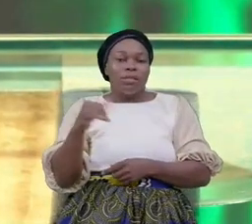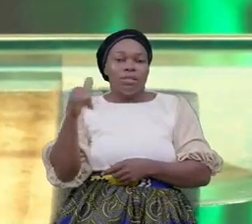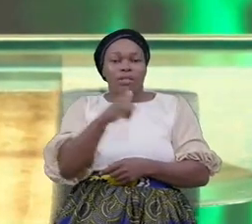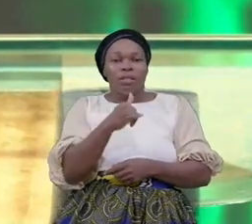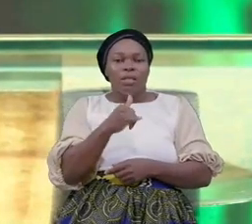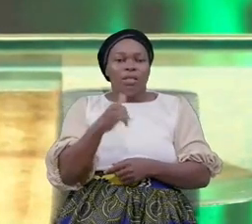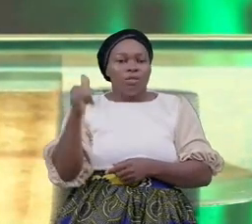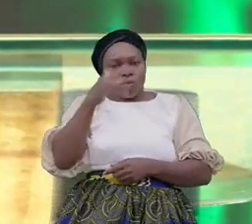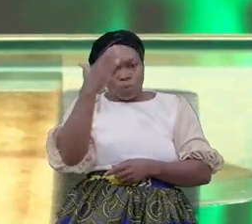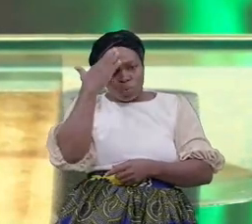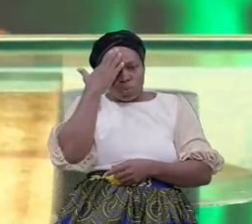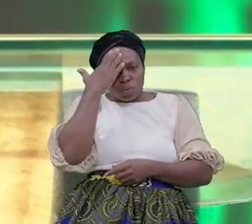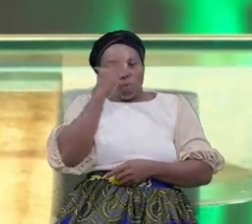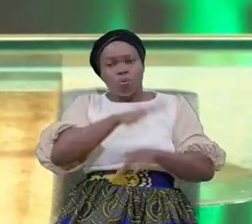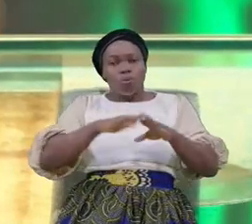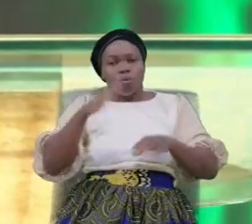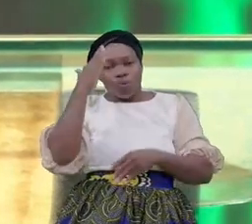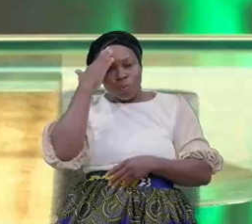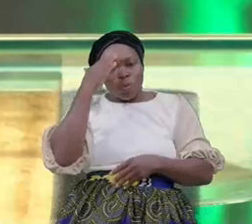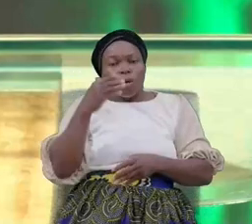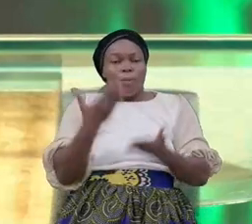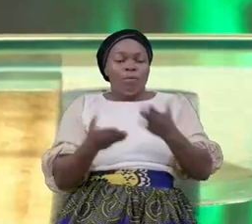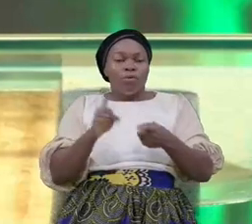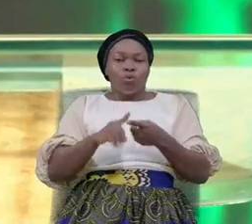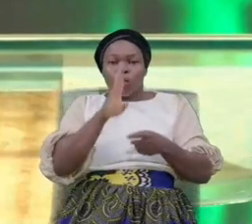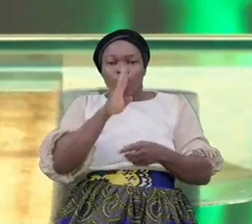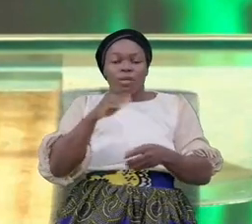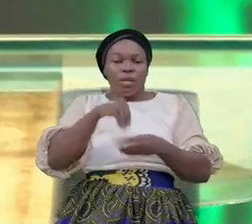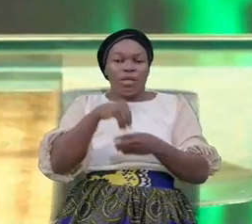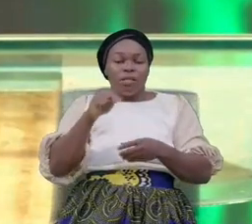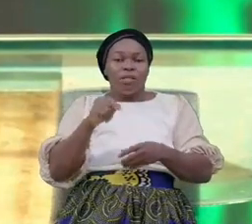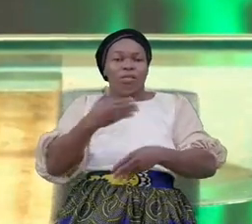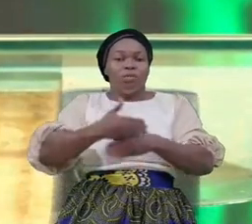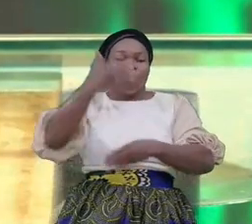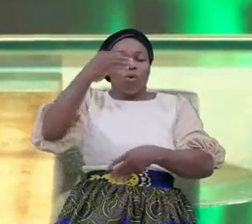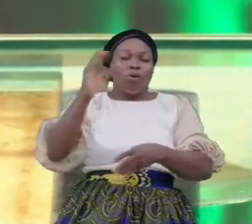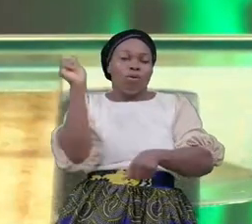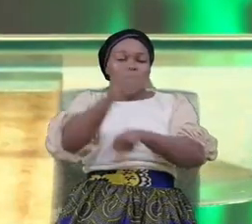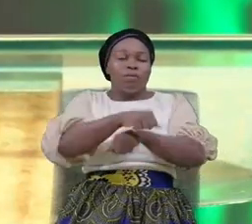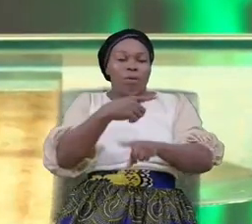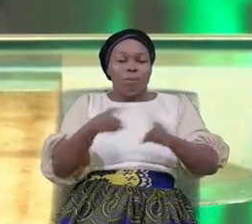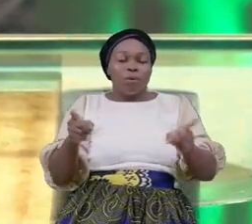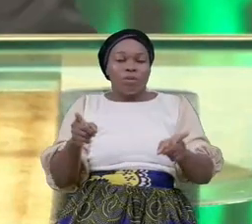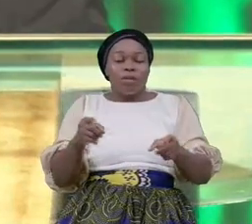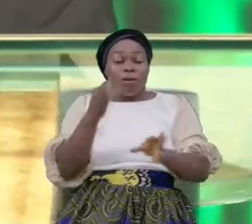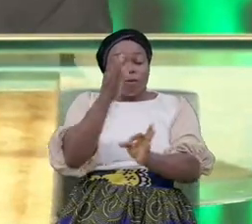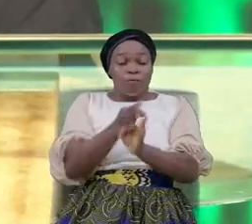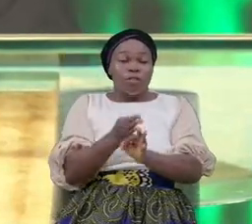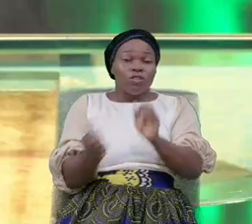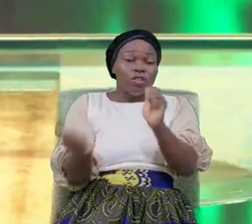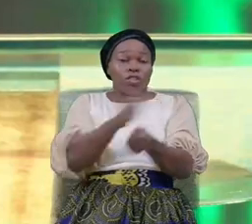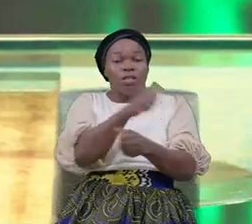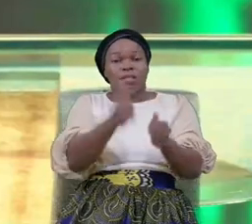Soit ils sont au bord de l'échec, ou au portail de la domination. Mais la foi a tout